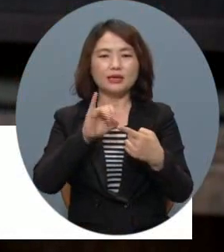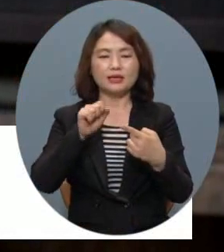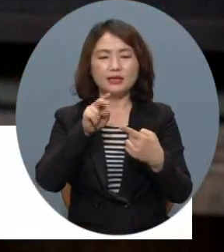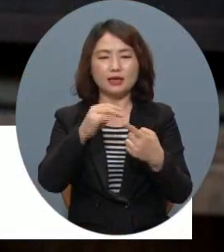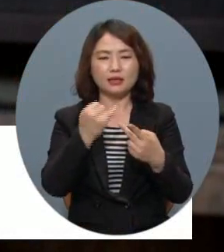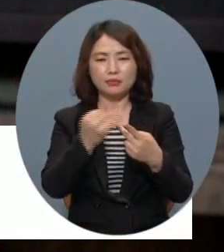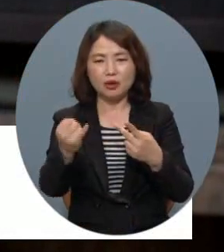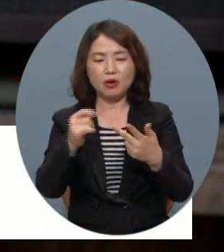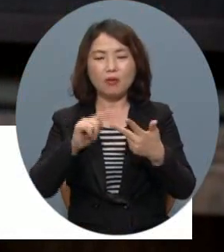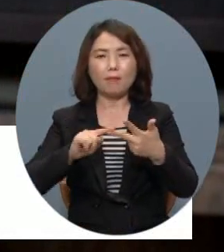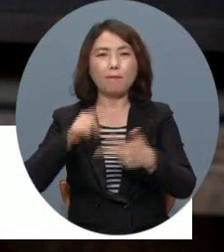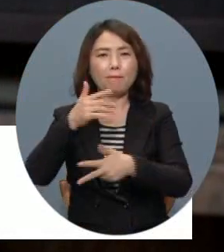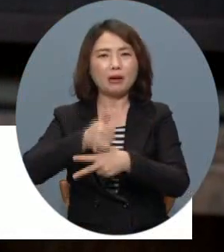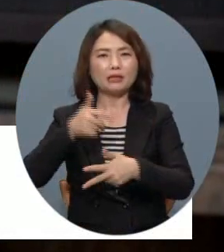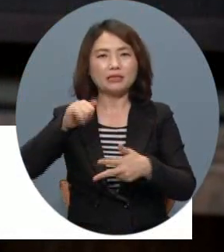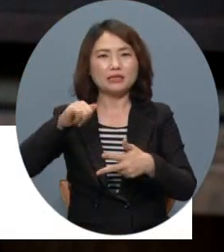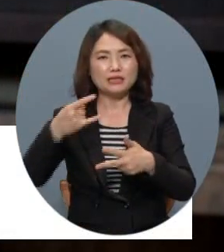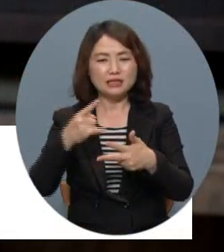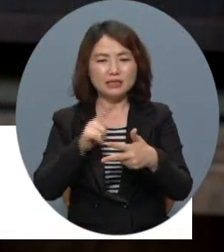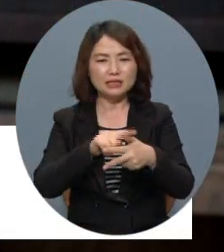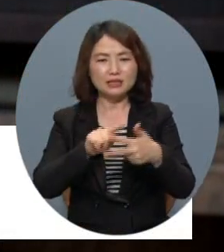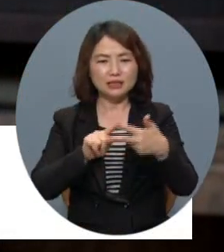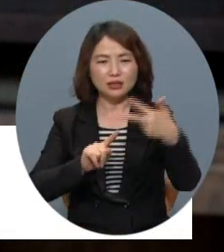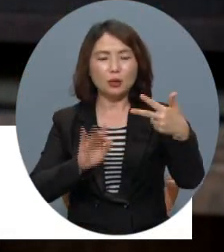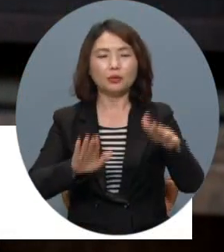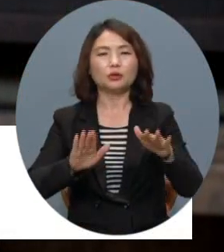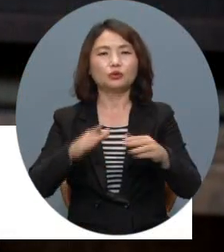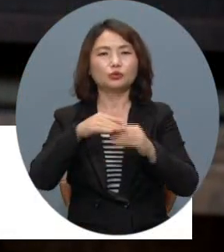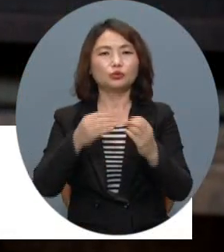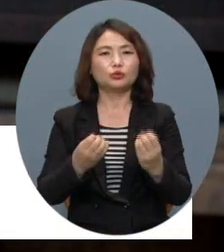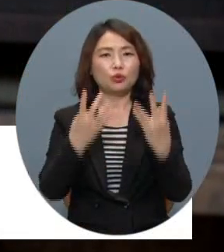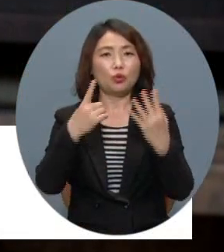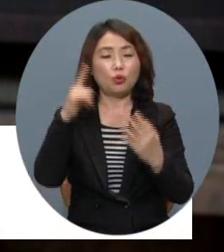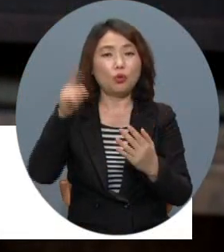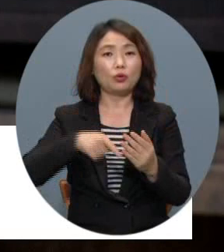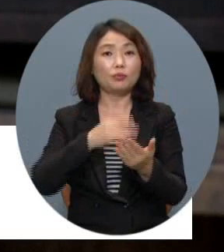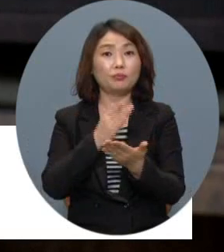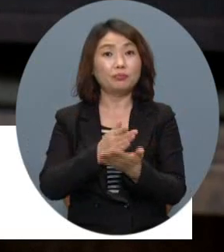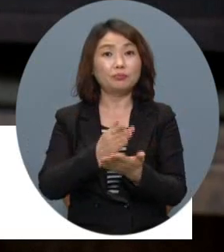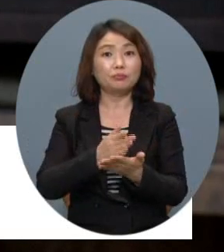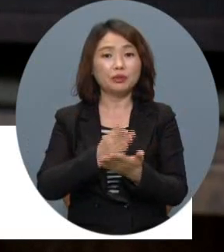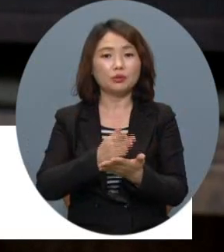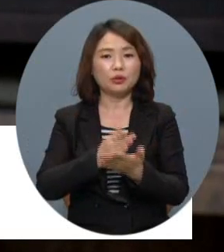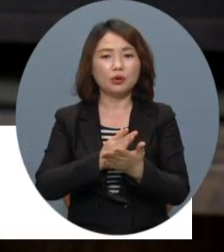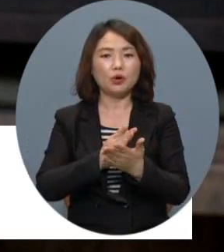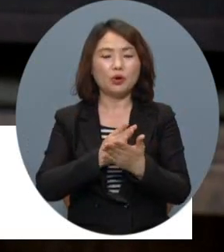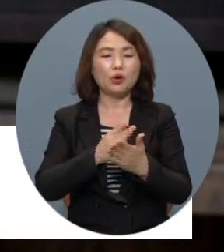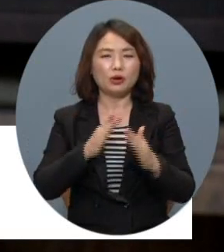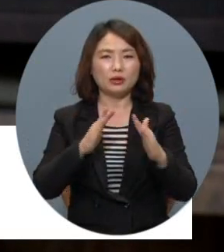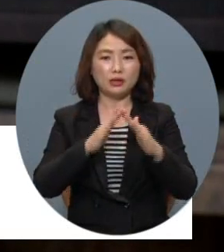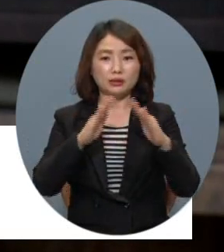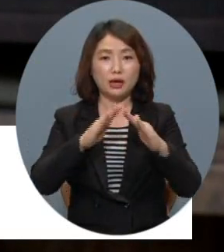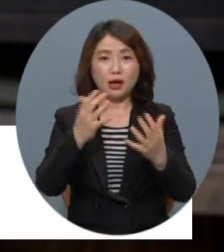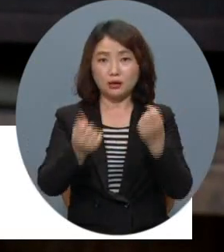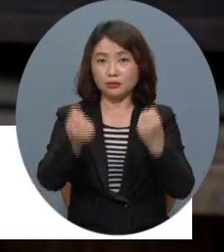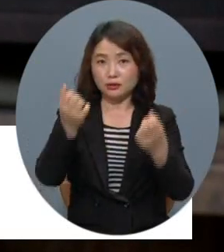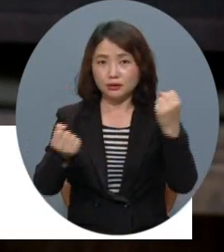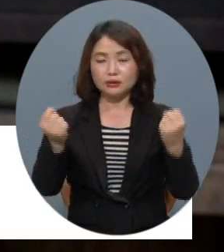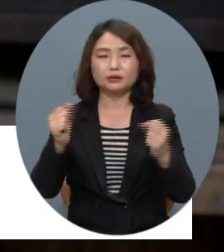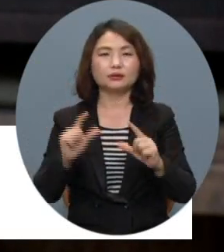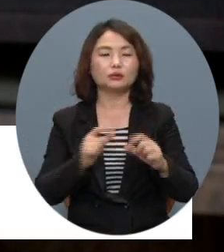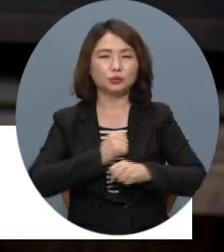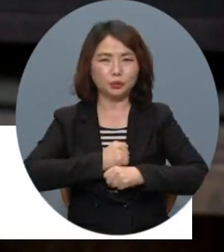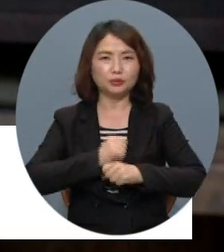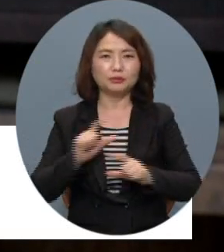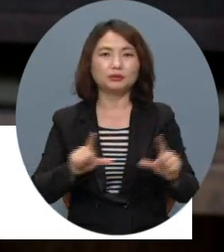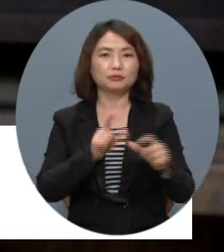애미야 그리고 만 내지 이야 이번 추석은 내려오지 말고 각자 치면서